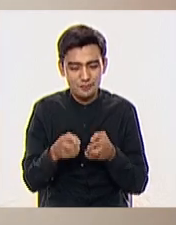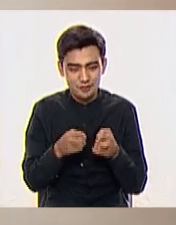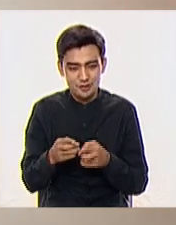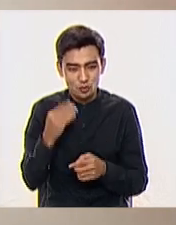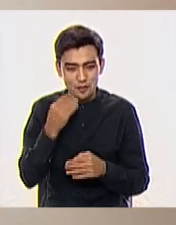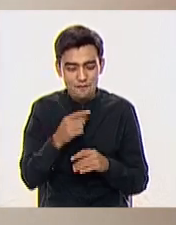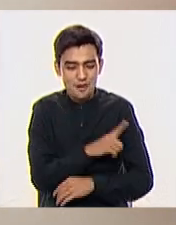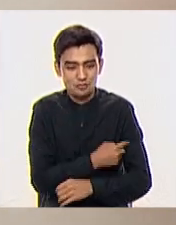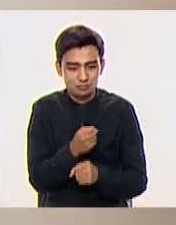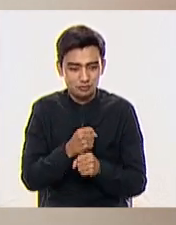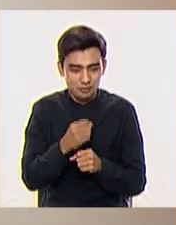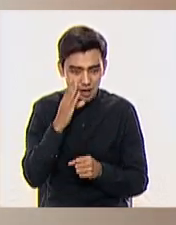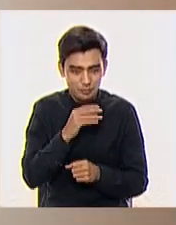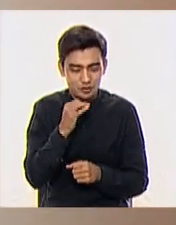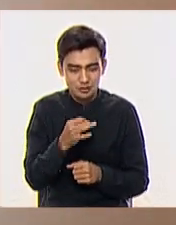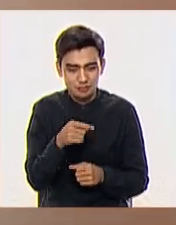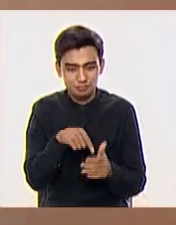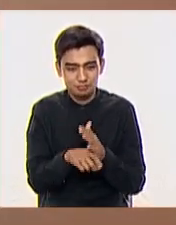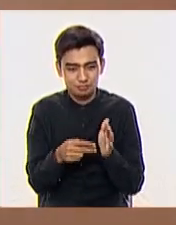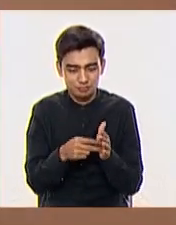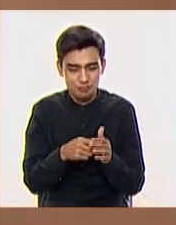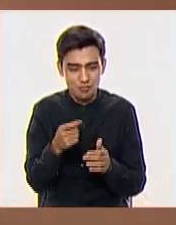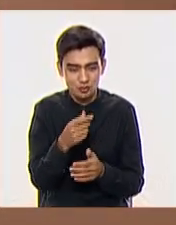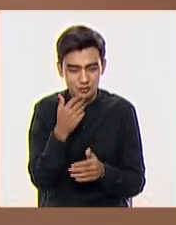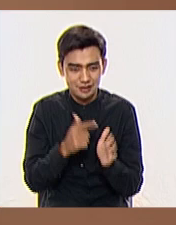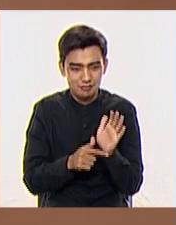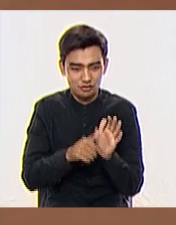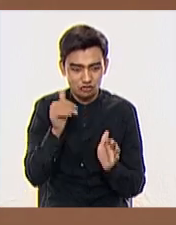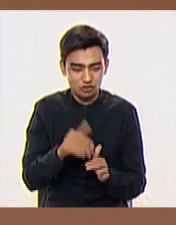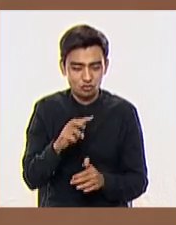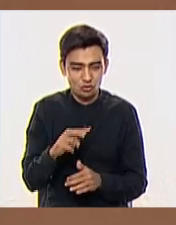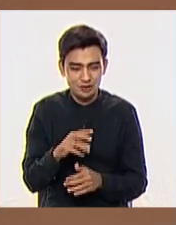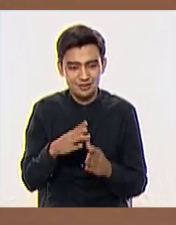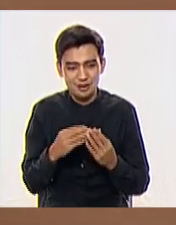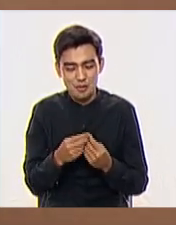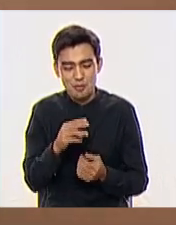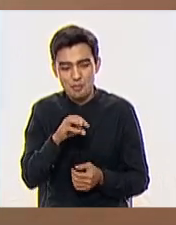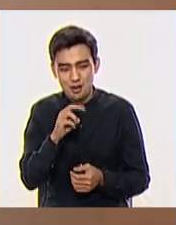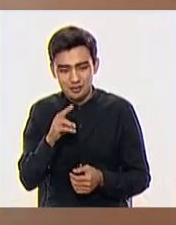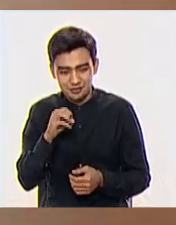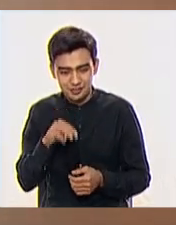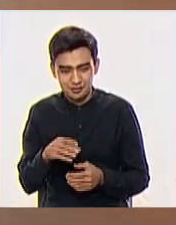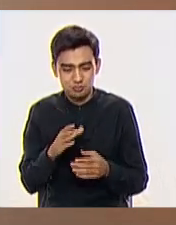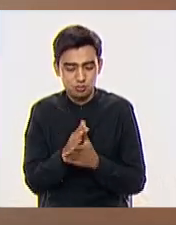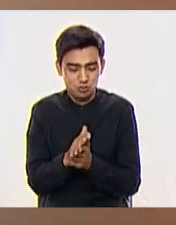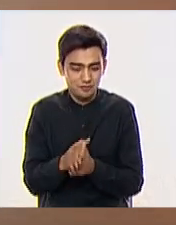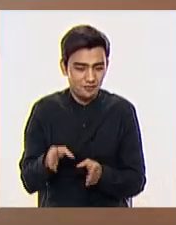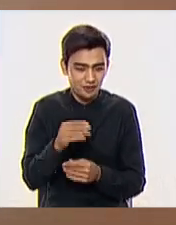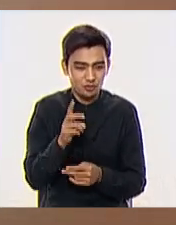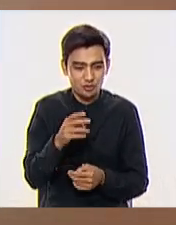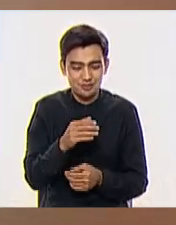врачи, но процедура стоит немалых денег – 70 тысяч долларов. Семья Максата просит всех неравнодушных